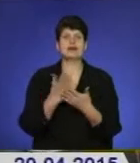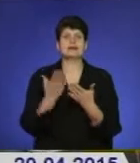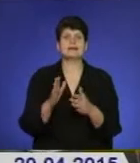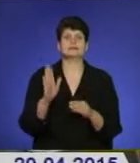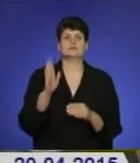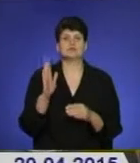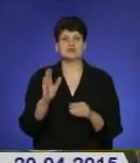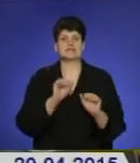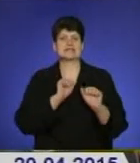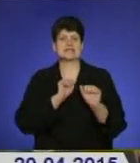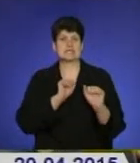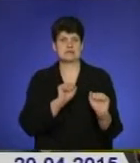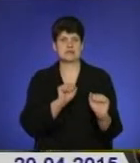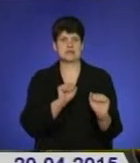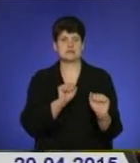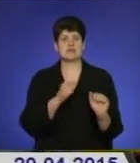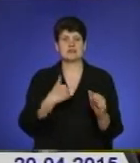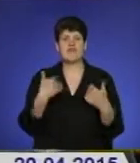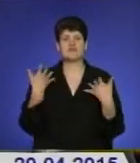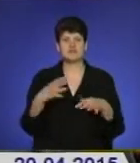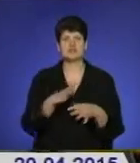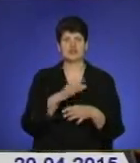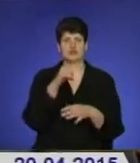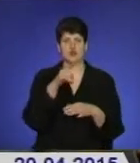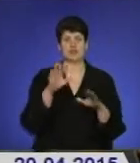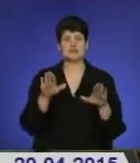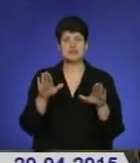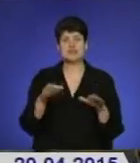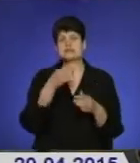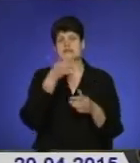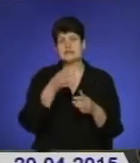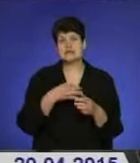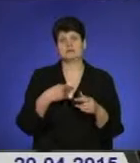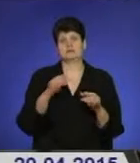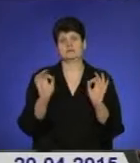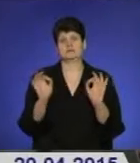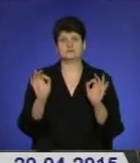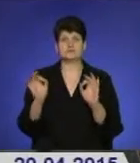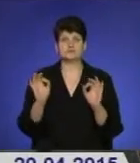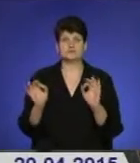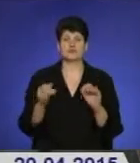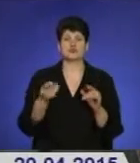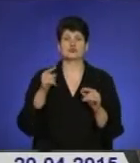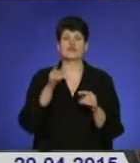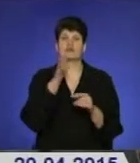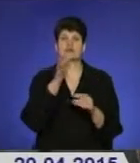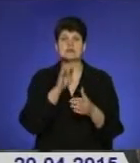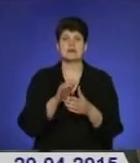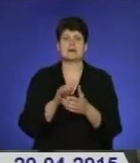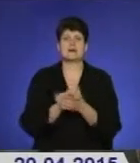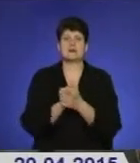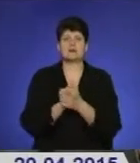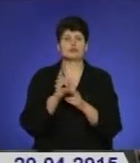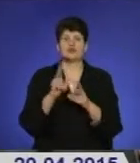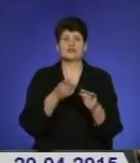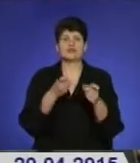прибути, захиститися. Я там вже був на тому місці і сказали, що там безпечно, що той під час перемир'я ніхто нічого не стріляв,